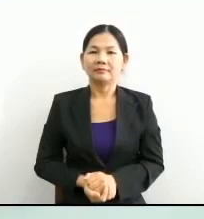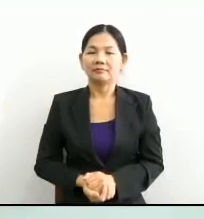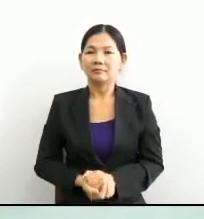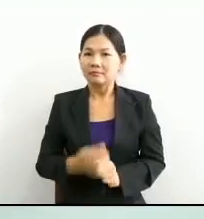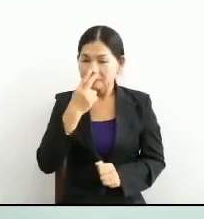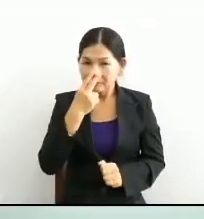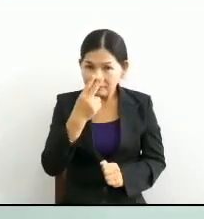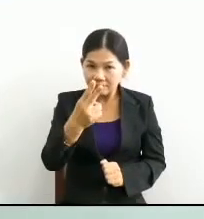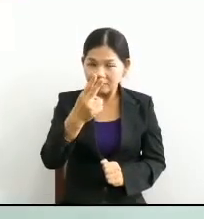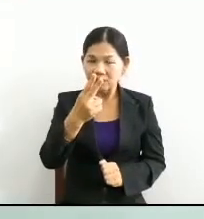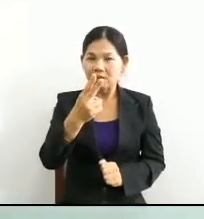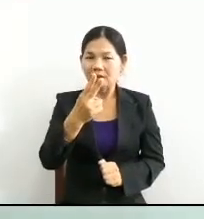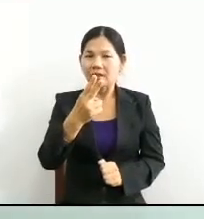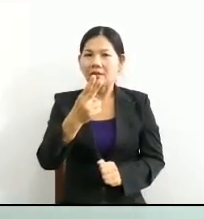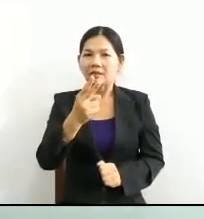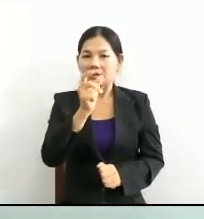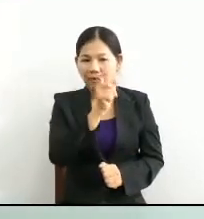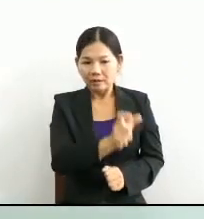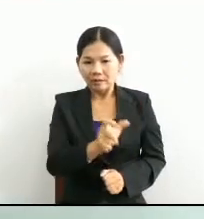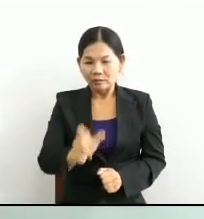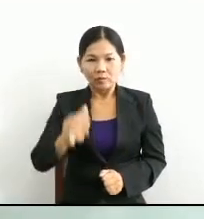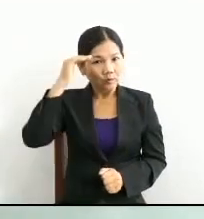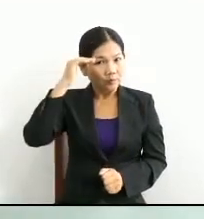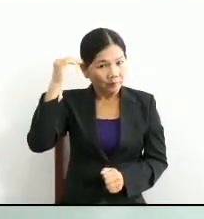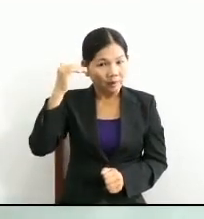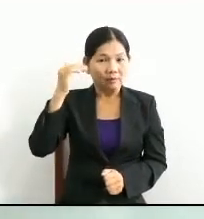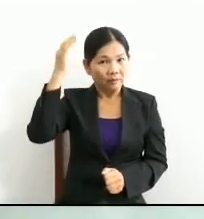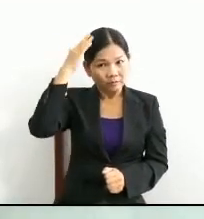khởi mình nụp rong, mình nụp sợi khi tiết